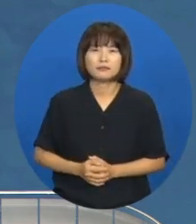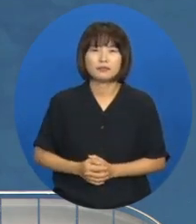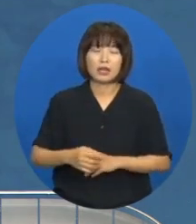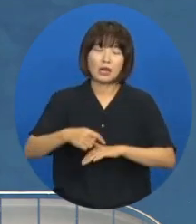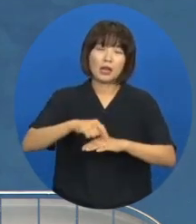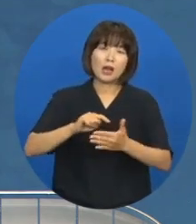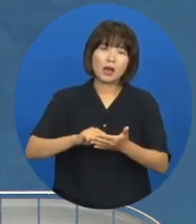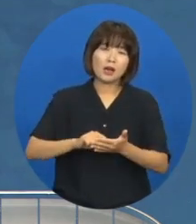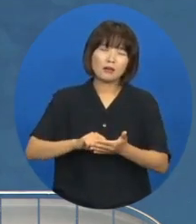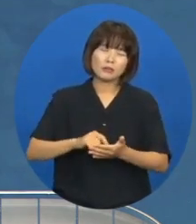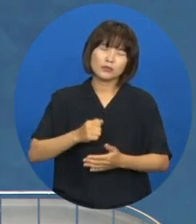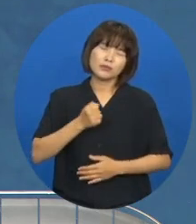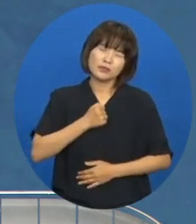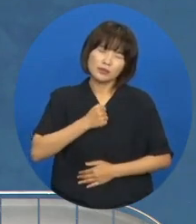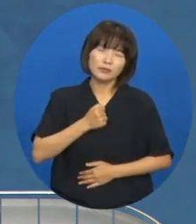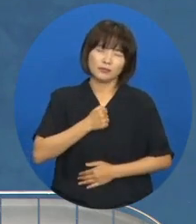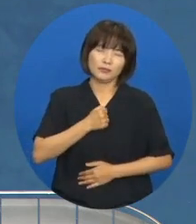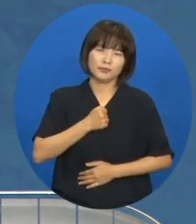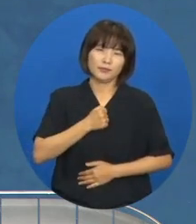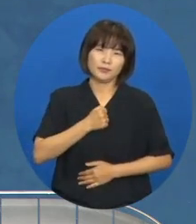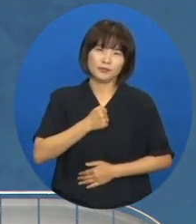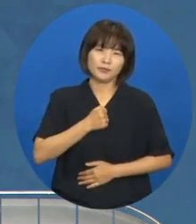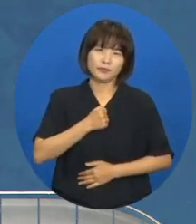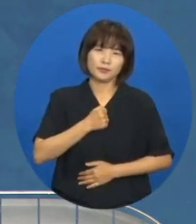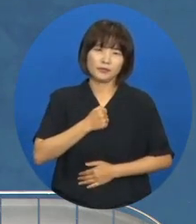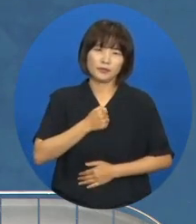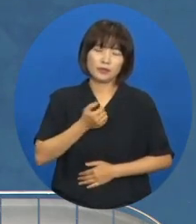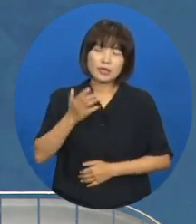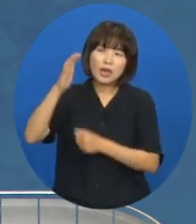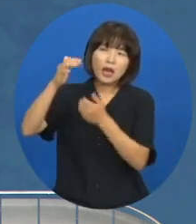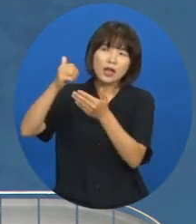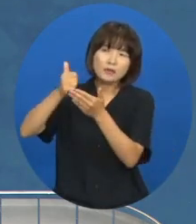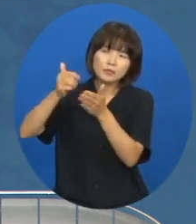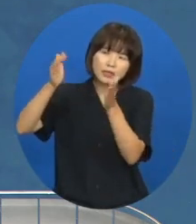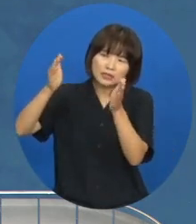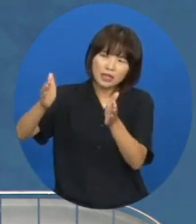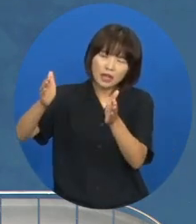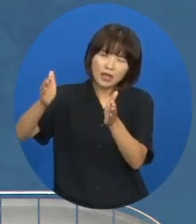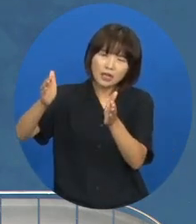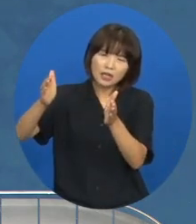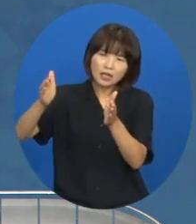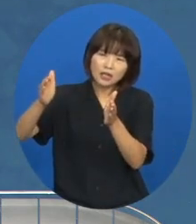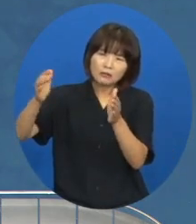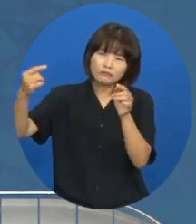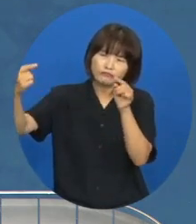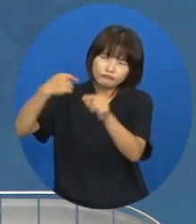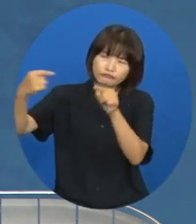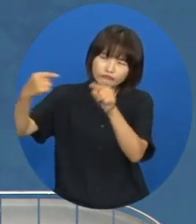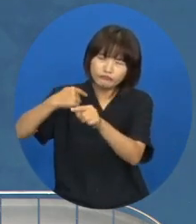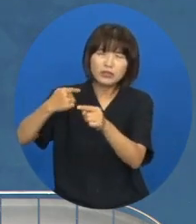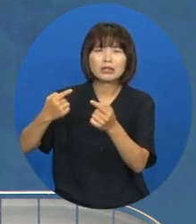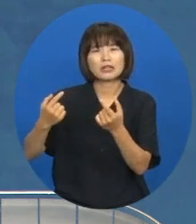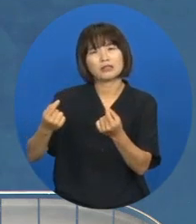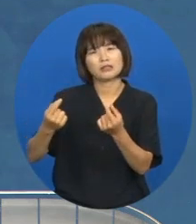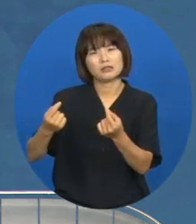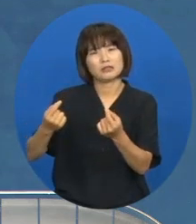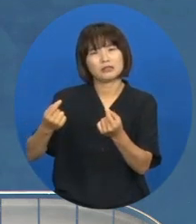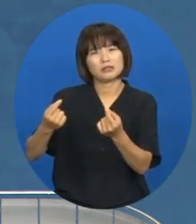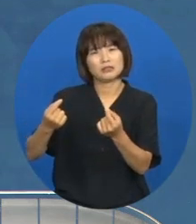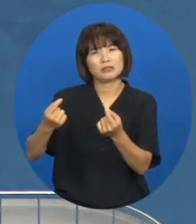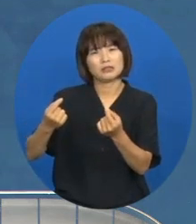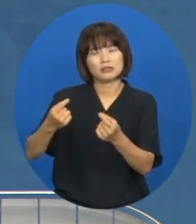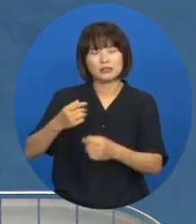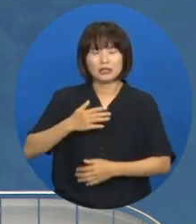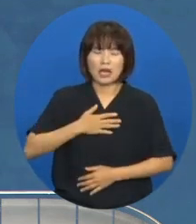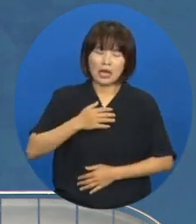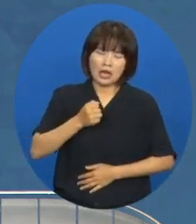마음은 너무너무 답답해요. 근데 하나님과 사이에 뭐가 제대로 뜻이 통하지 않는 것 같아요. 제가